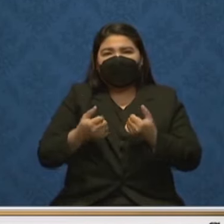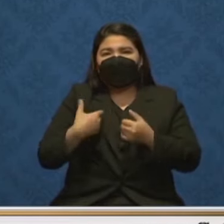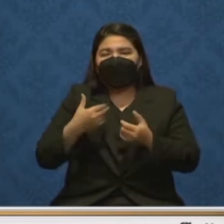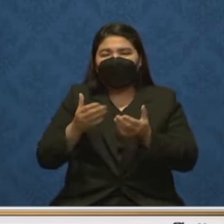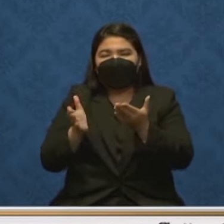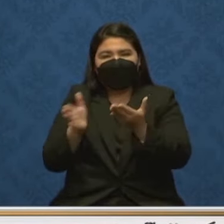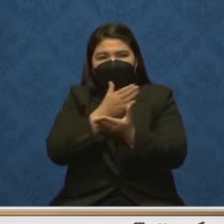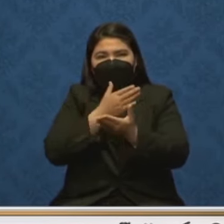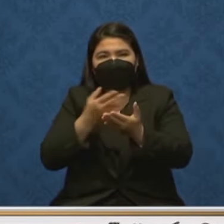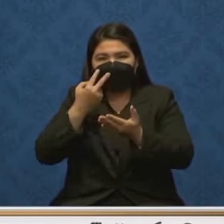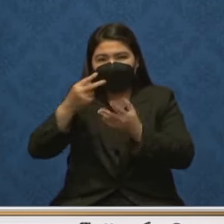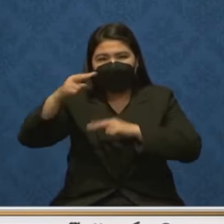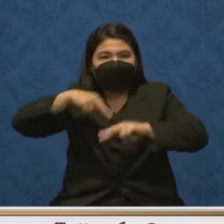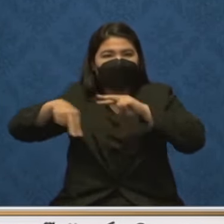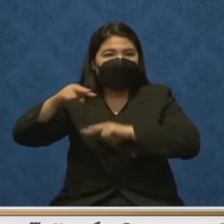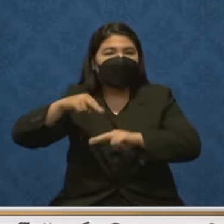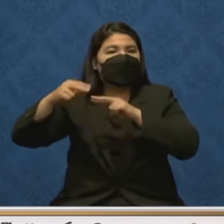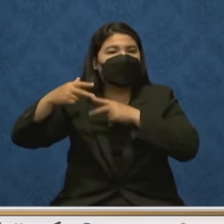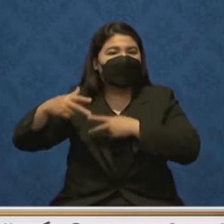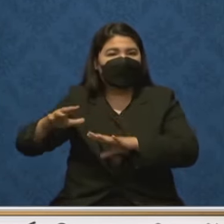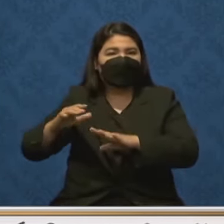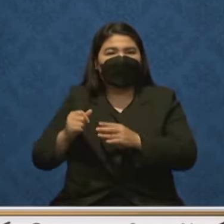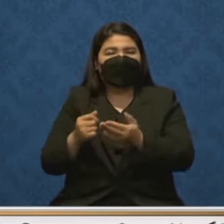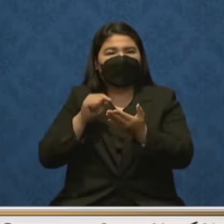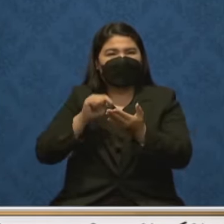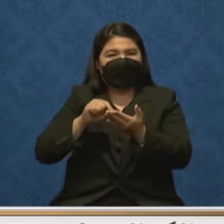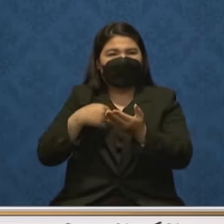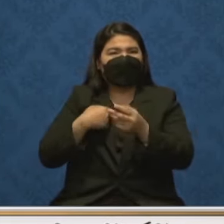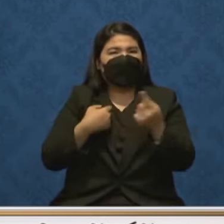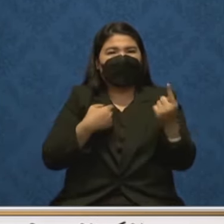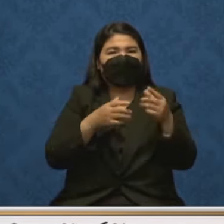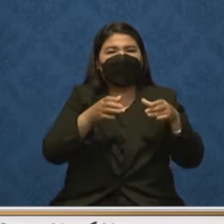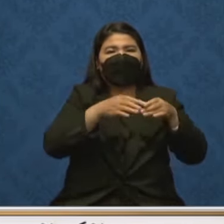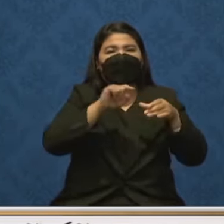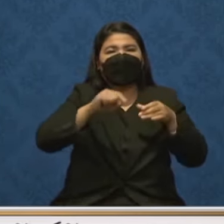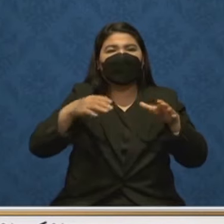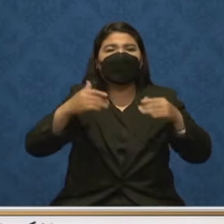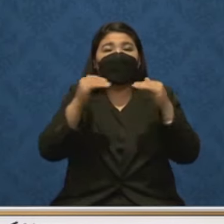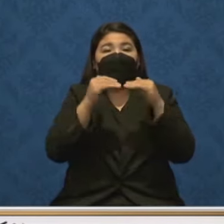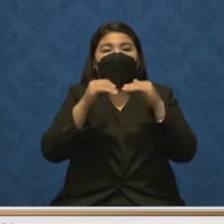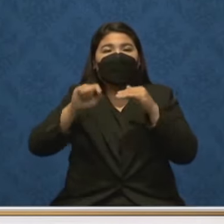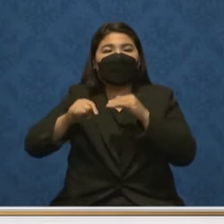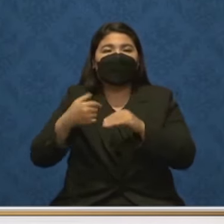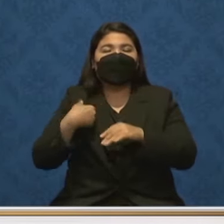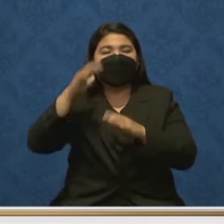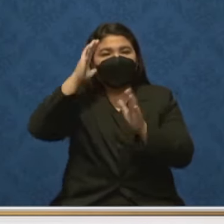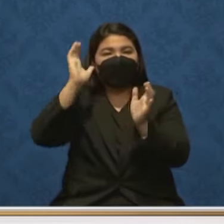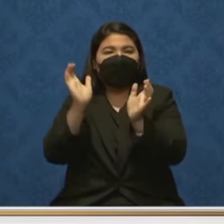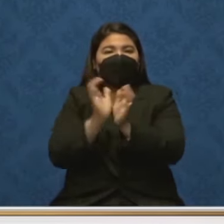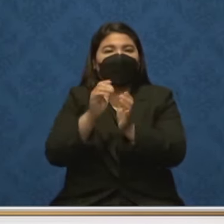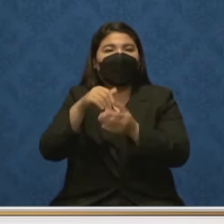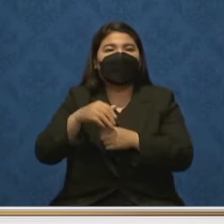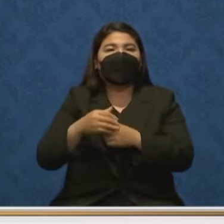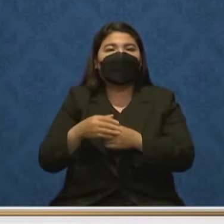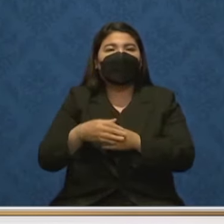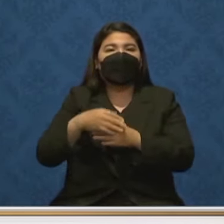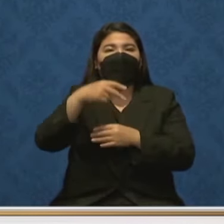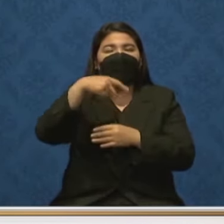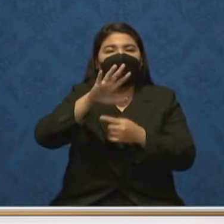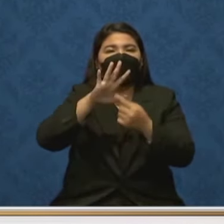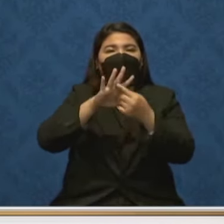ค่ะงบของตชดหน่วยงานเดียวเข้ากับงบของตำรวจนครบาลบวกงดของตำรวจภูธร 1